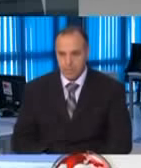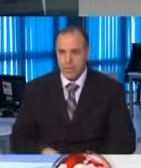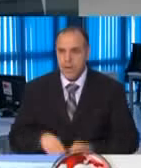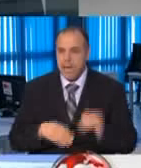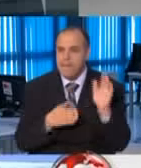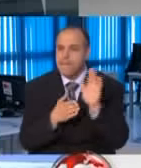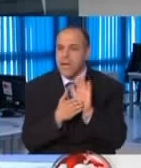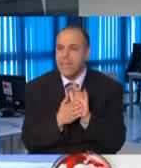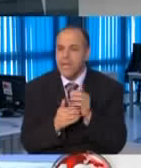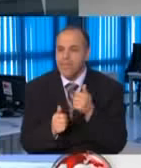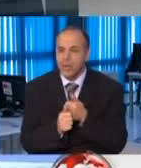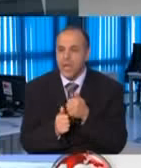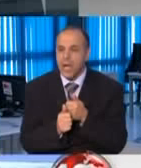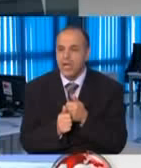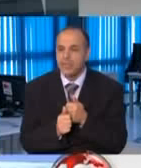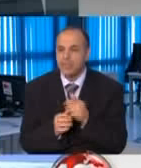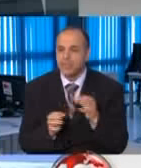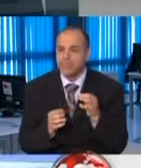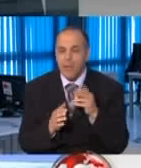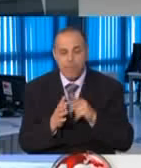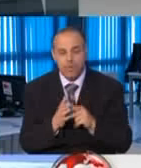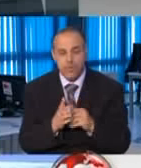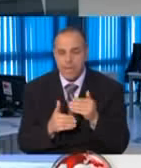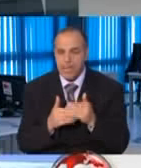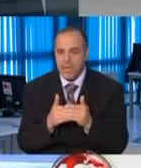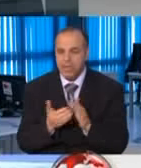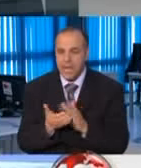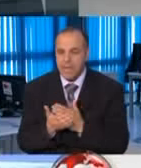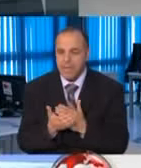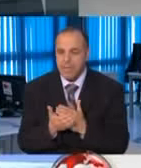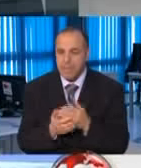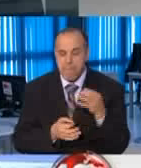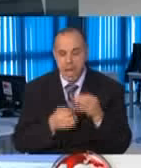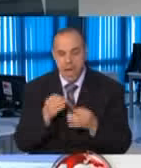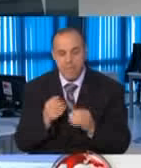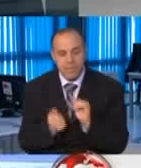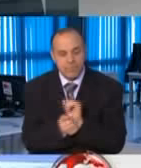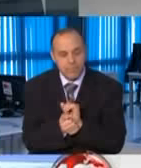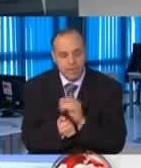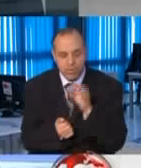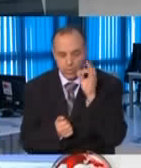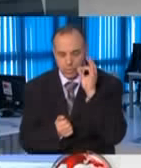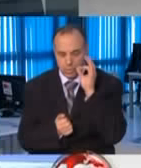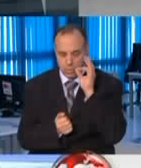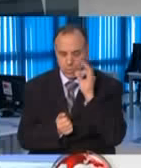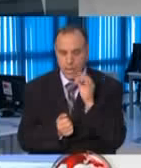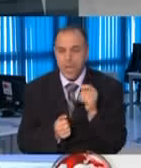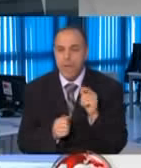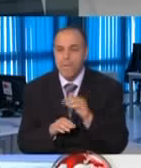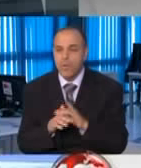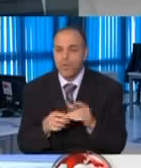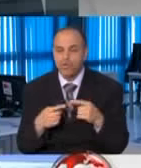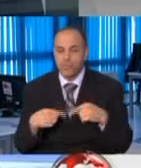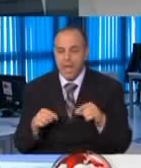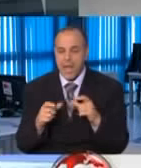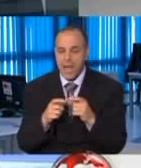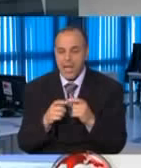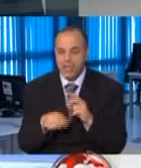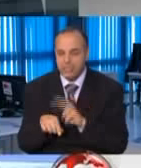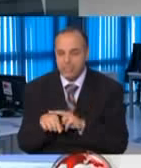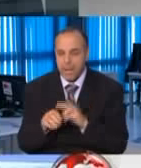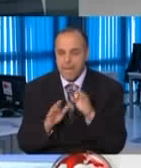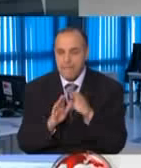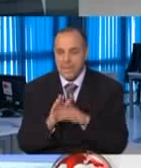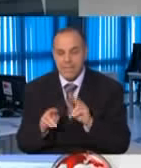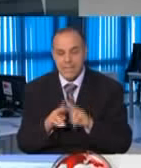مثلت متابعة مدى تقدم إنجاز مشاريع بناء وتأهيل المحاكم والسجون في تونس مثلت محور اجتماع لجنة القيادة